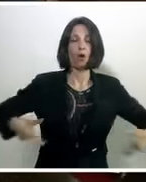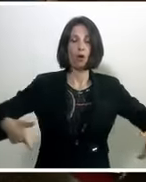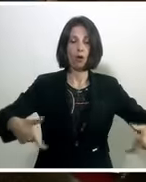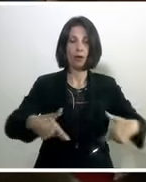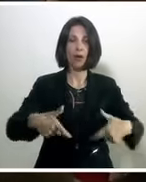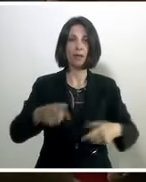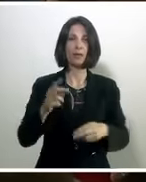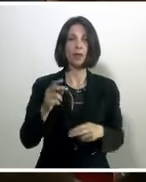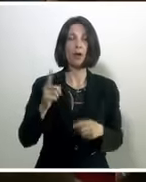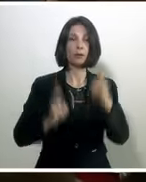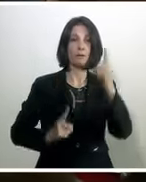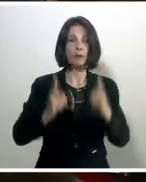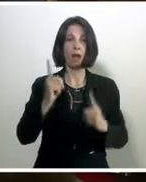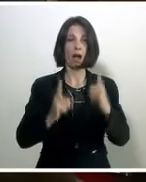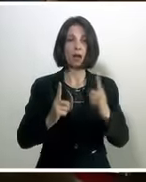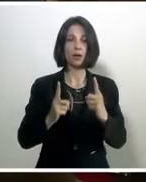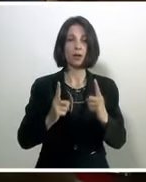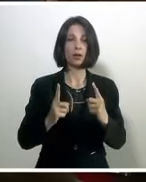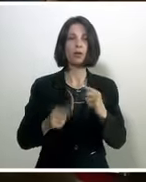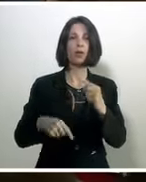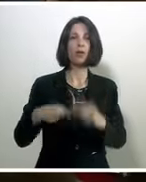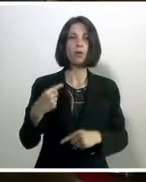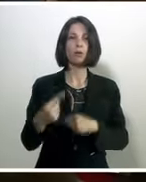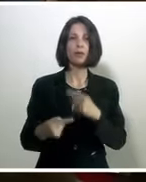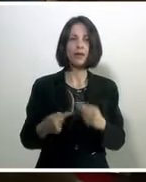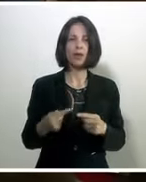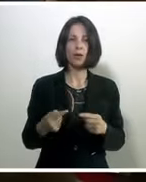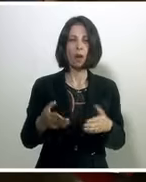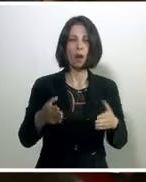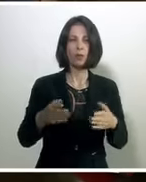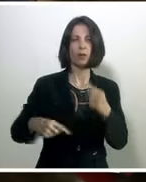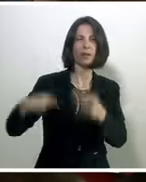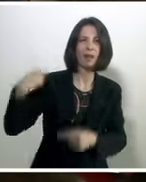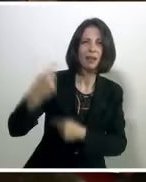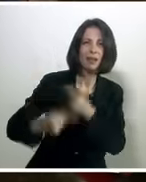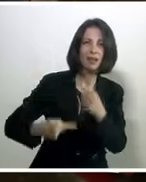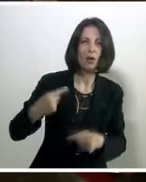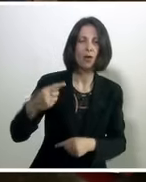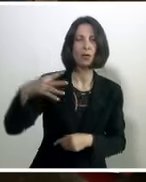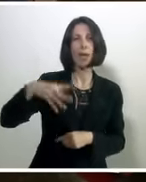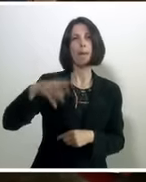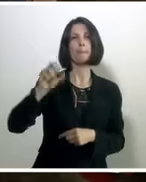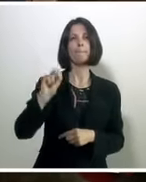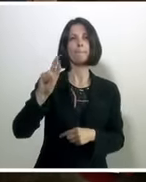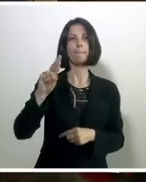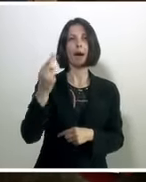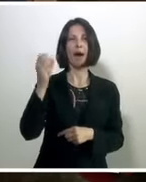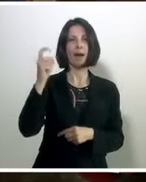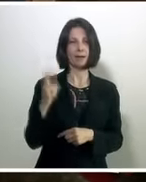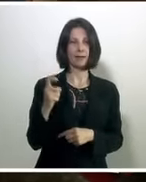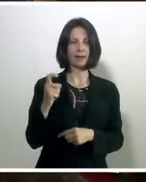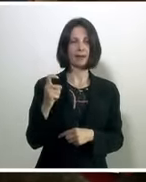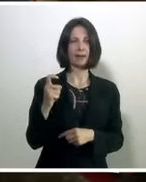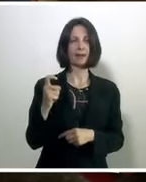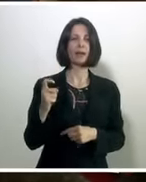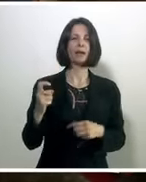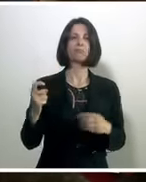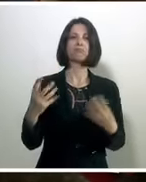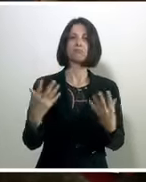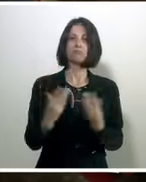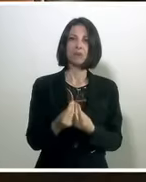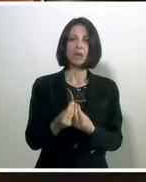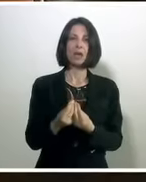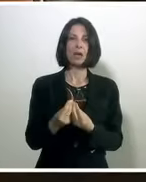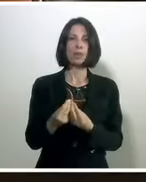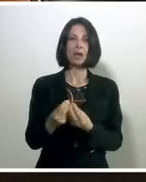nella continua affermazione di una via italiana al marxismo distinta dal Cus e dal fallimentare sistema sovietico al quale contrappose